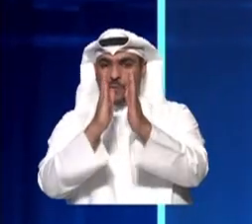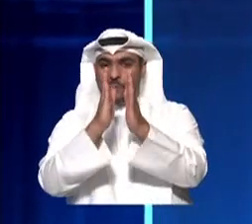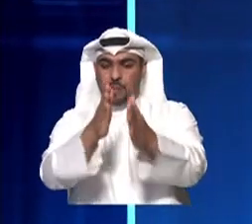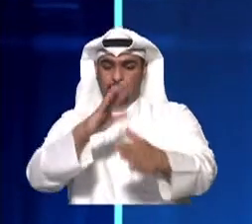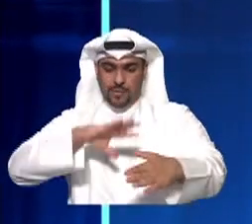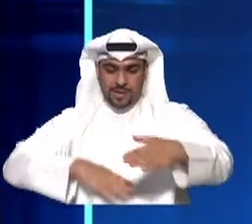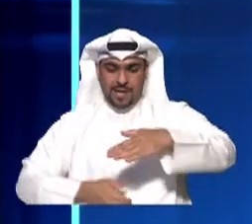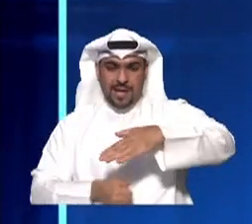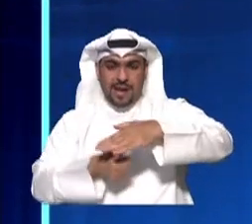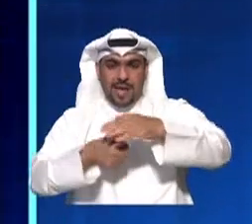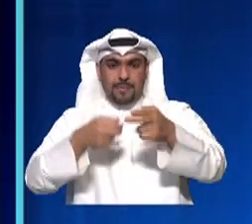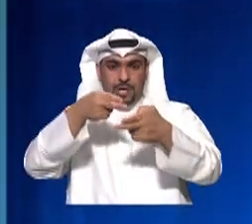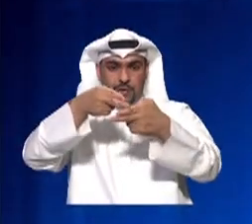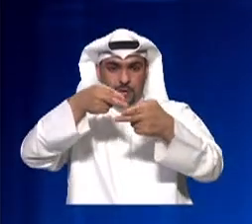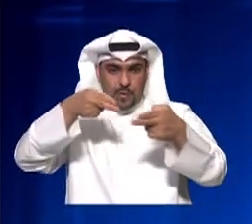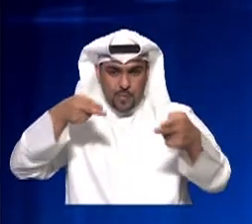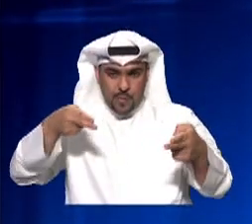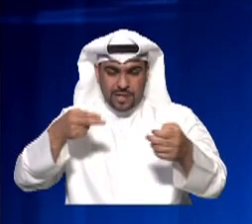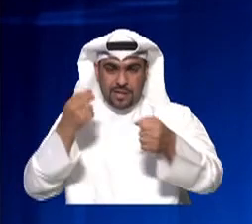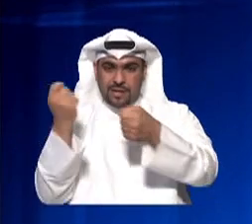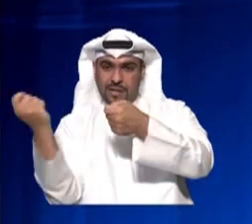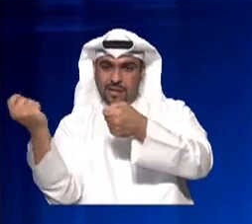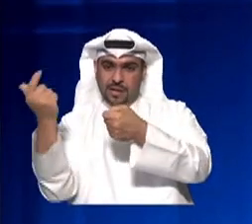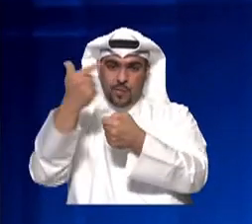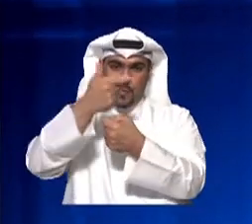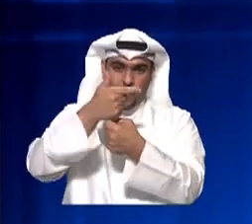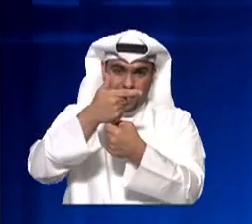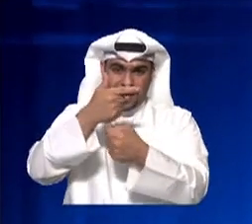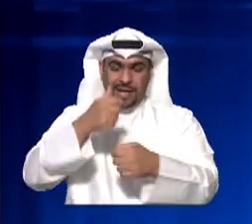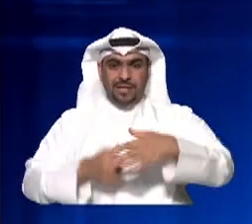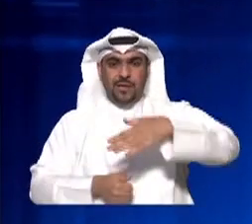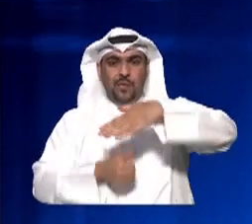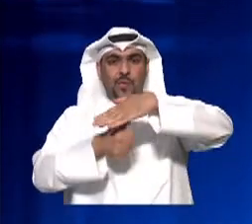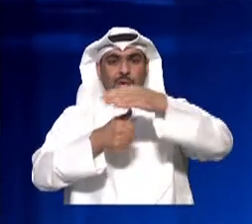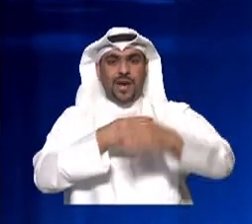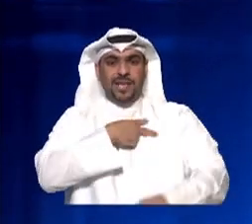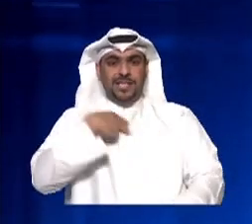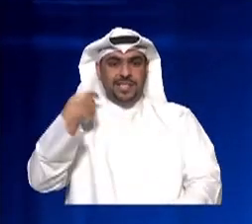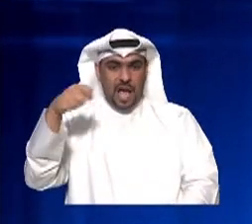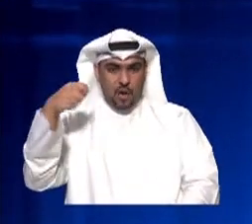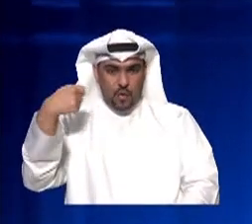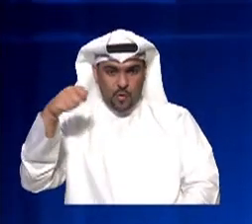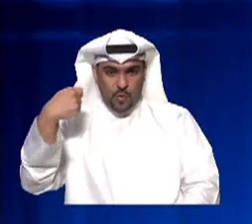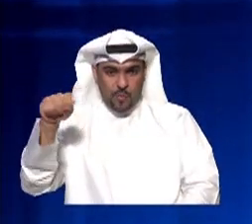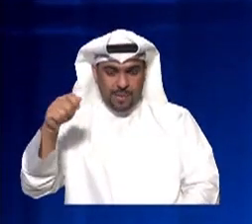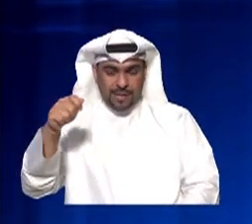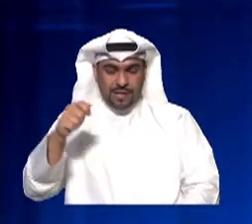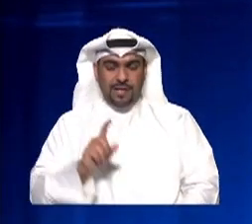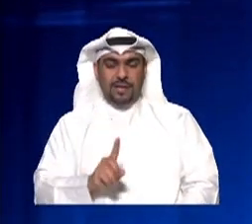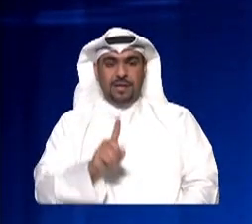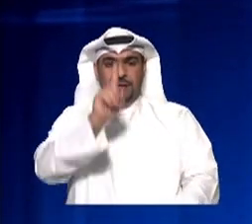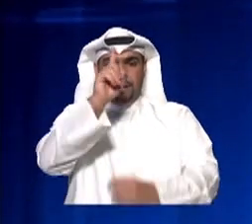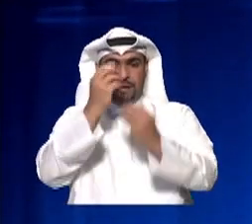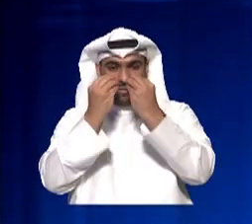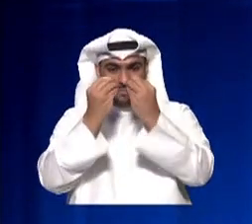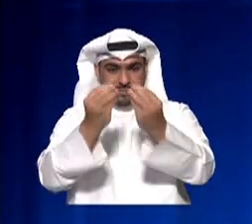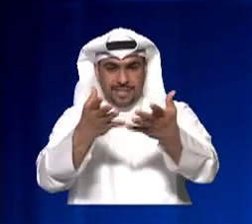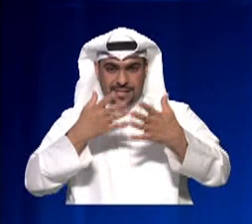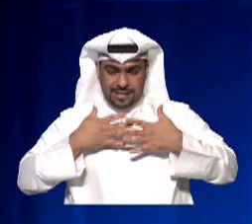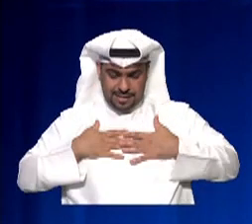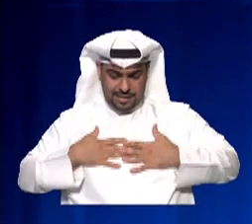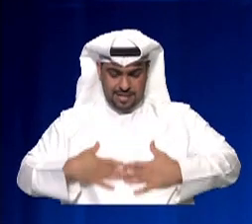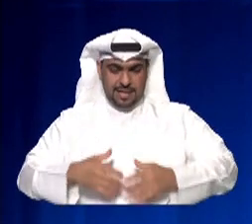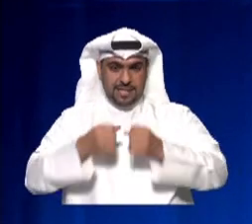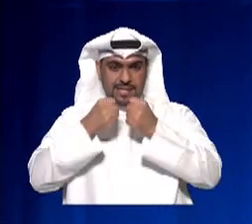أمير البلاد وسمو ولي العهد وسمو رئيس مجلس الوزراء حفظهم الله أن يديم عليهم موفور الصحة والعافية،